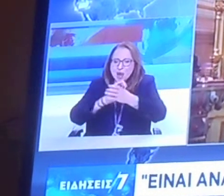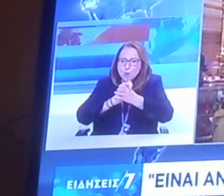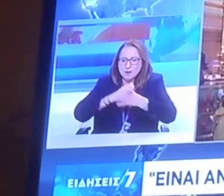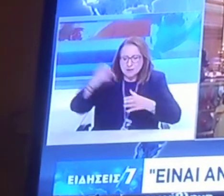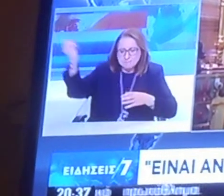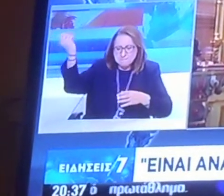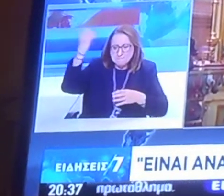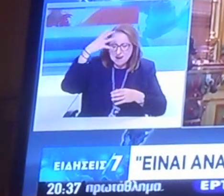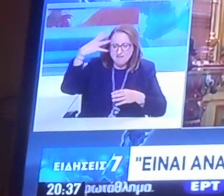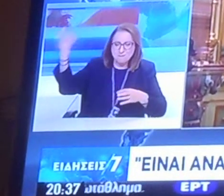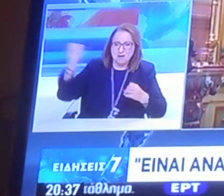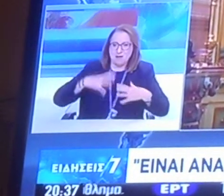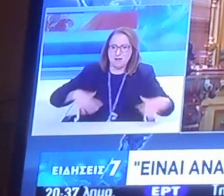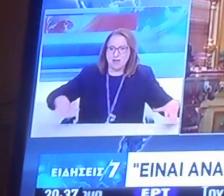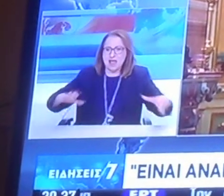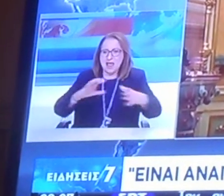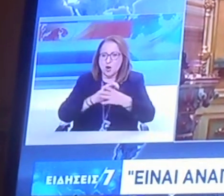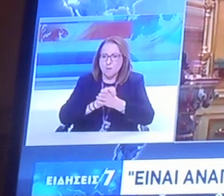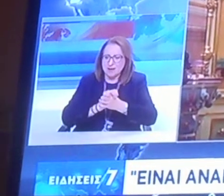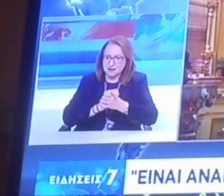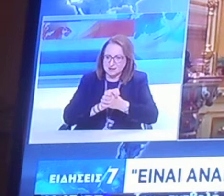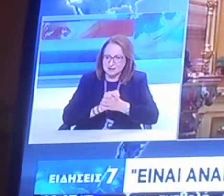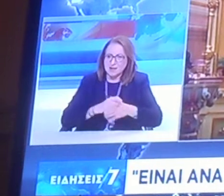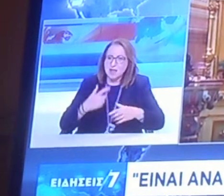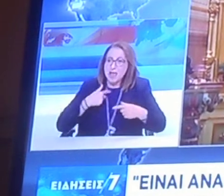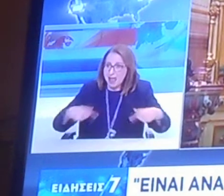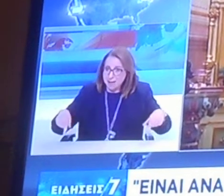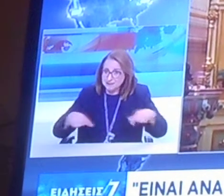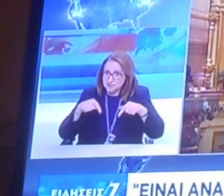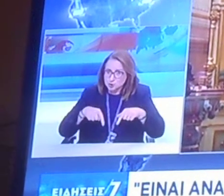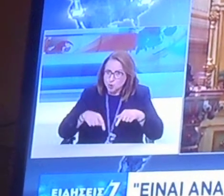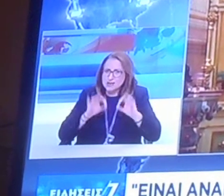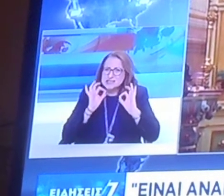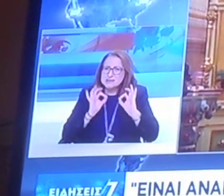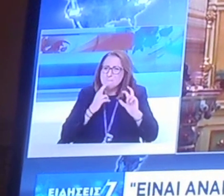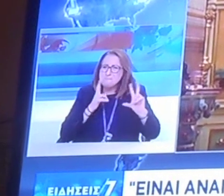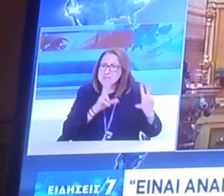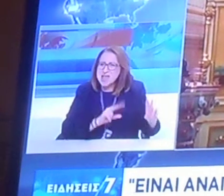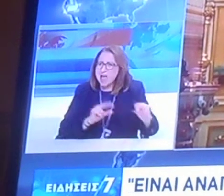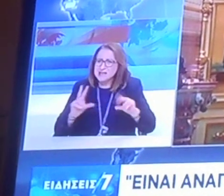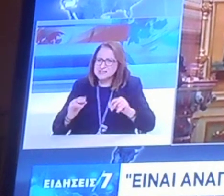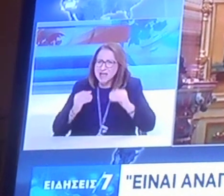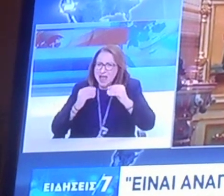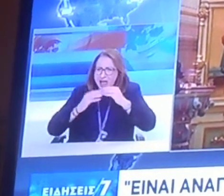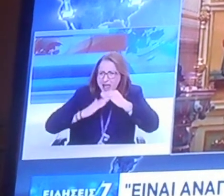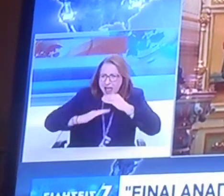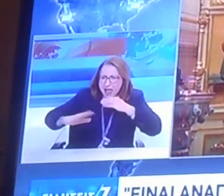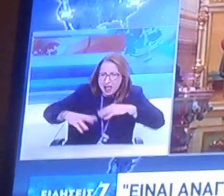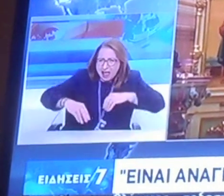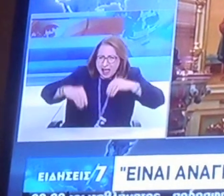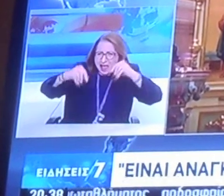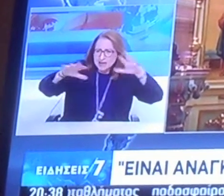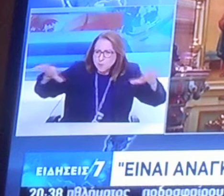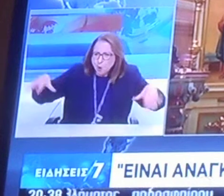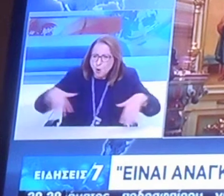βιώσουμε αυτή την περίοδο ως πορεία στην έρημο για να φτάσουμε με ασφάλεια στη γη της